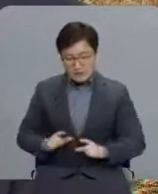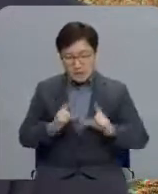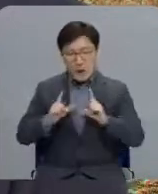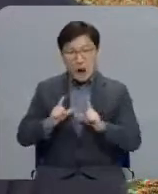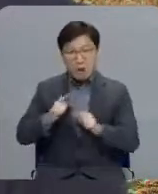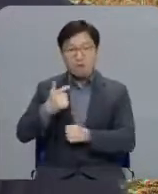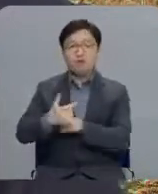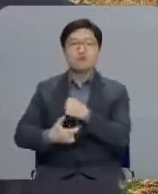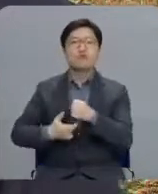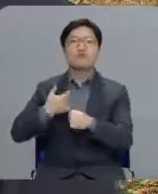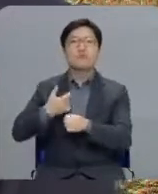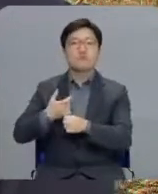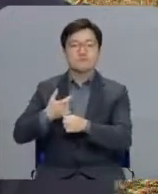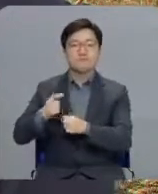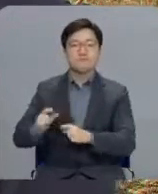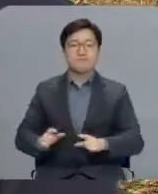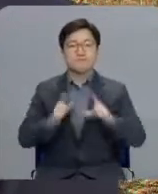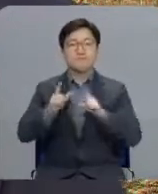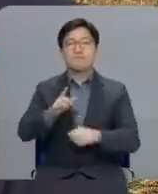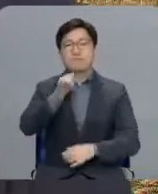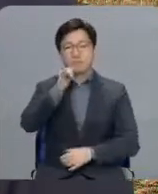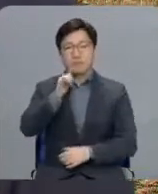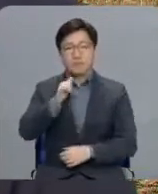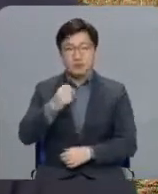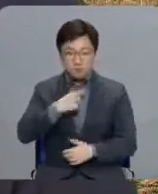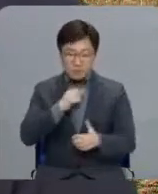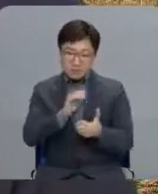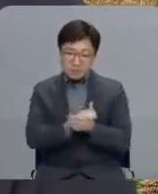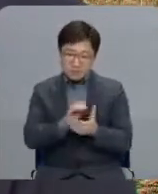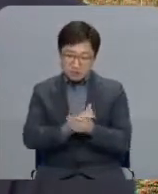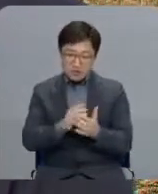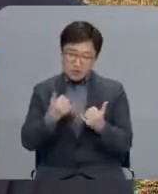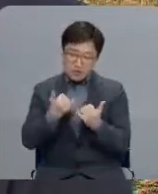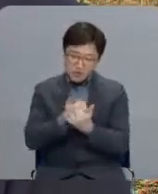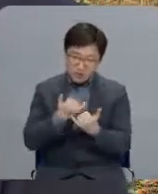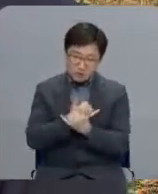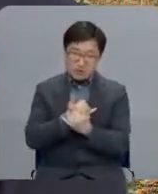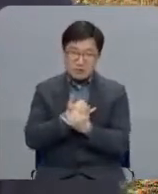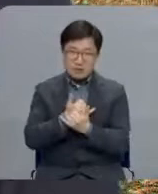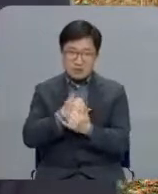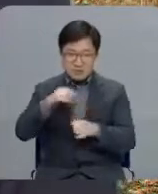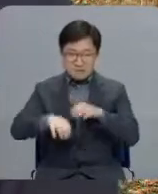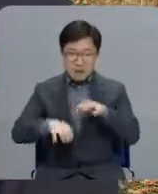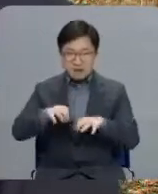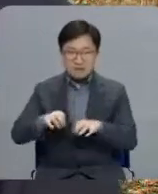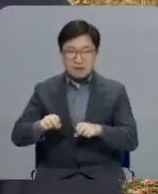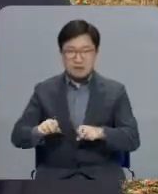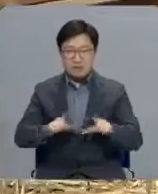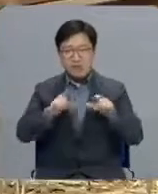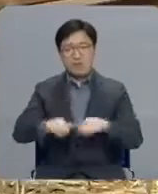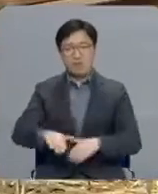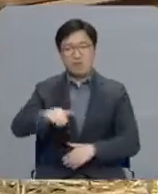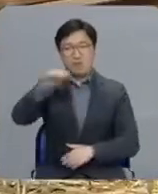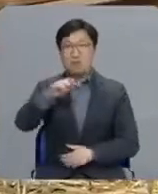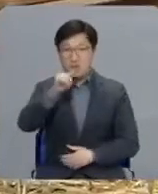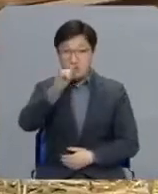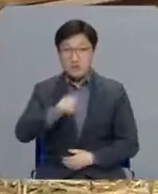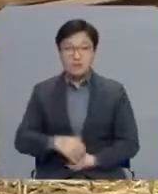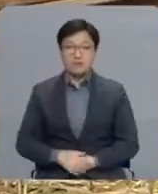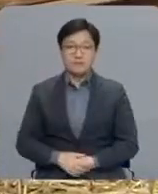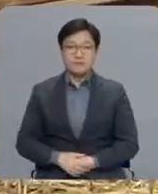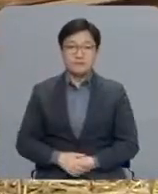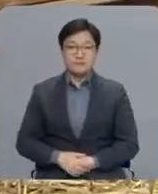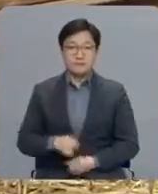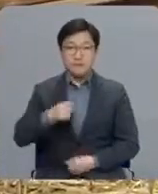넘게 살았는데 내 많은 친구들, 친척들이 이 마을에서 살았어요.